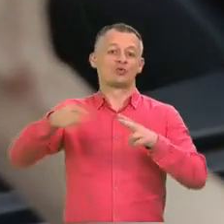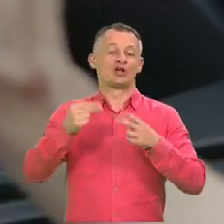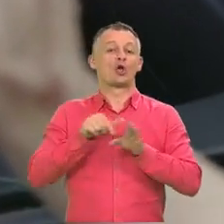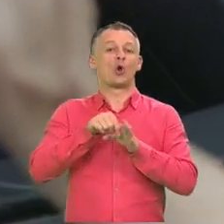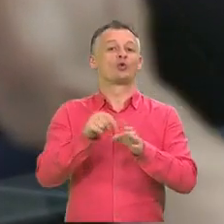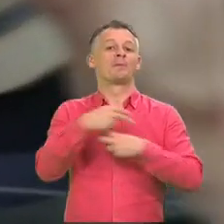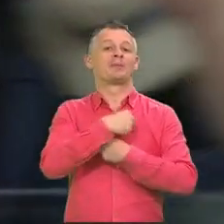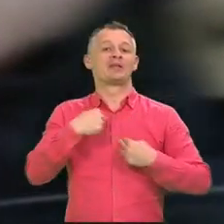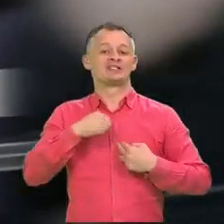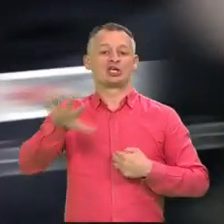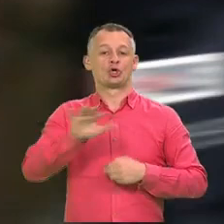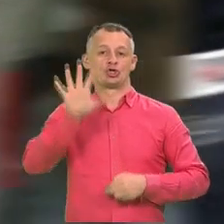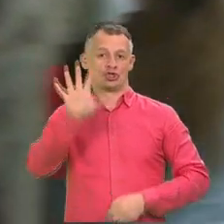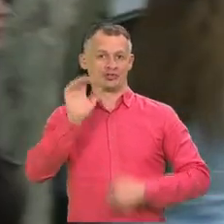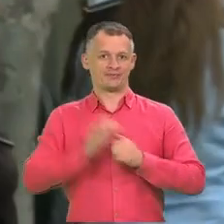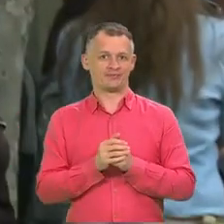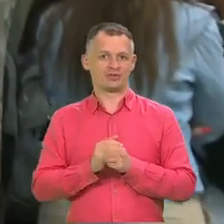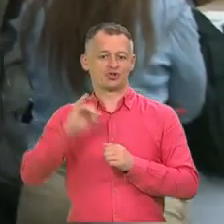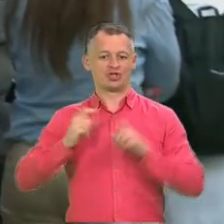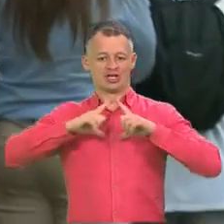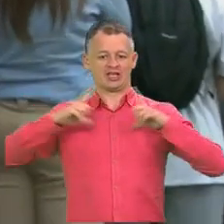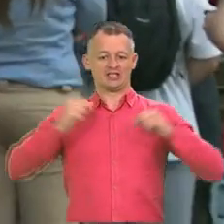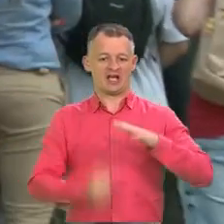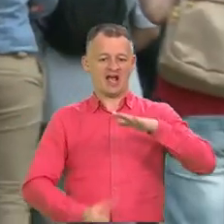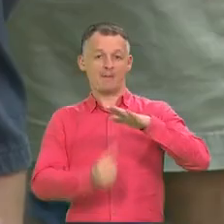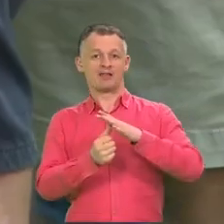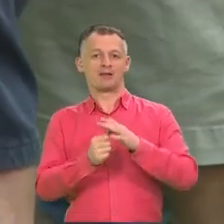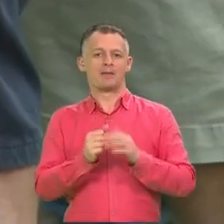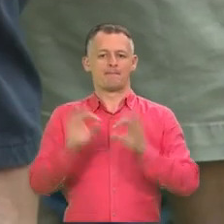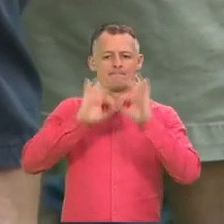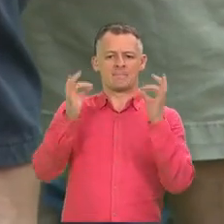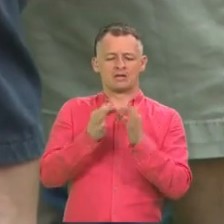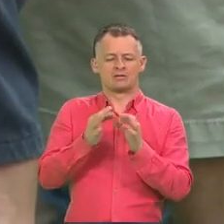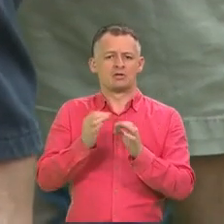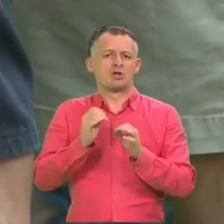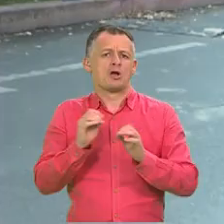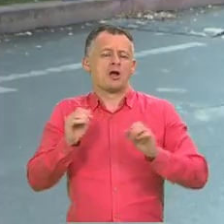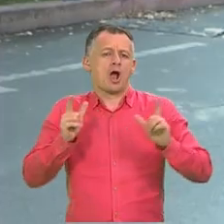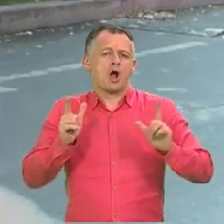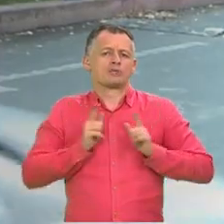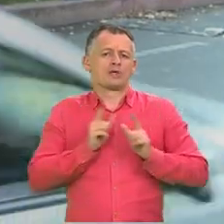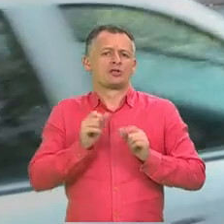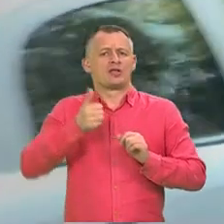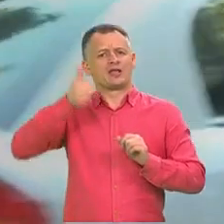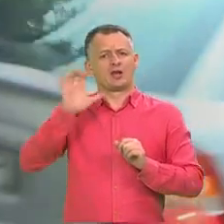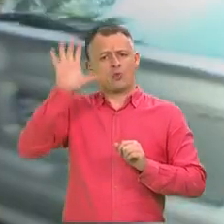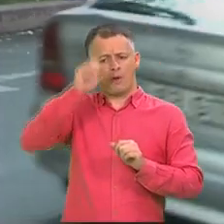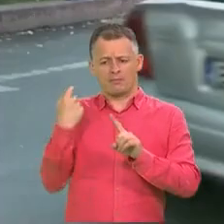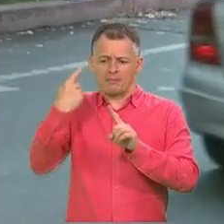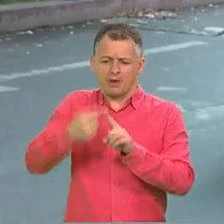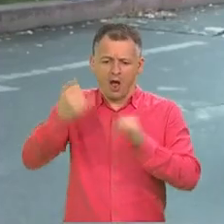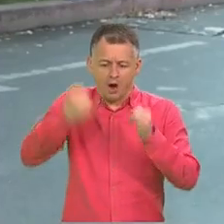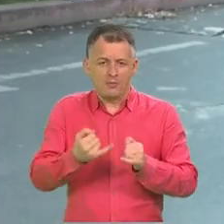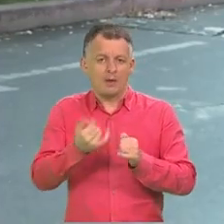5. Și la grădinițele din capitală, părinții fac nopți albe, vor să prindă un loc pe timpul verii pentru copiii